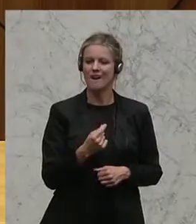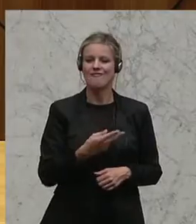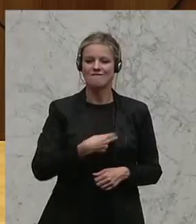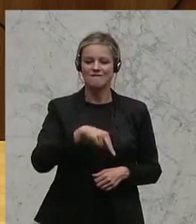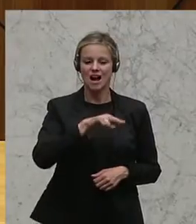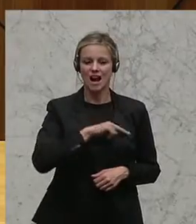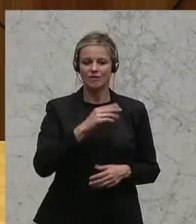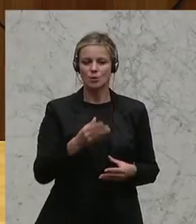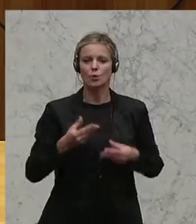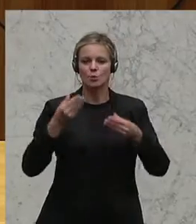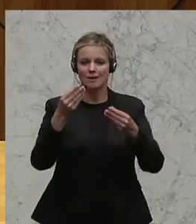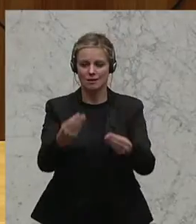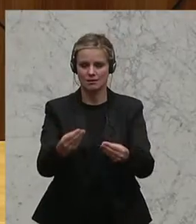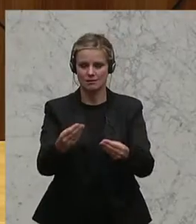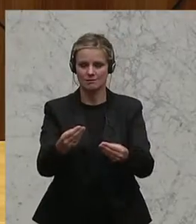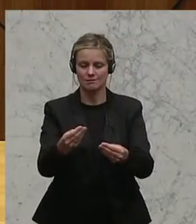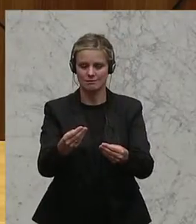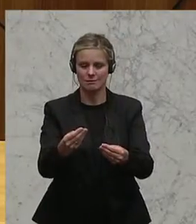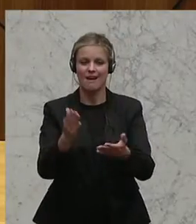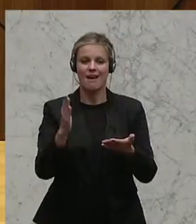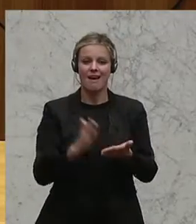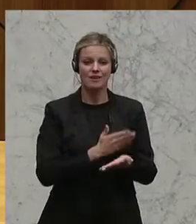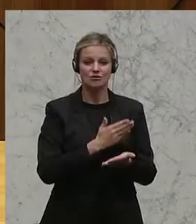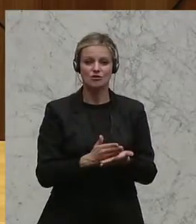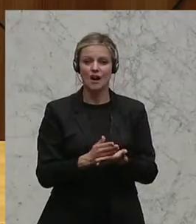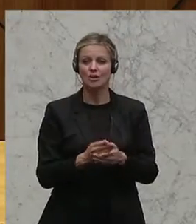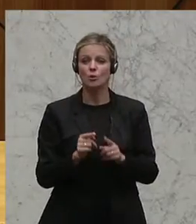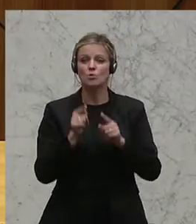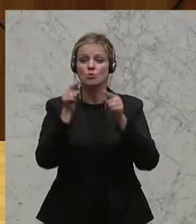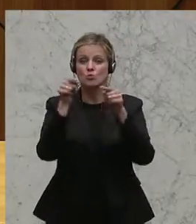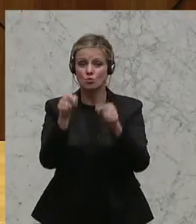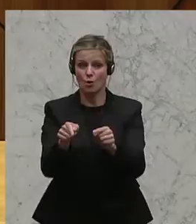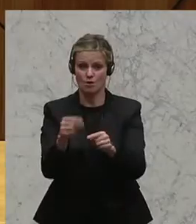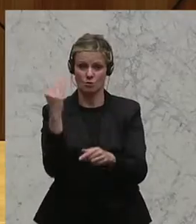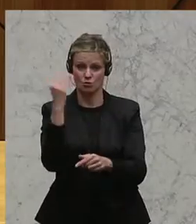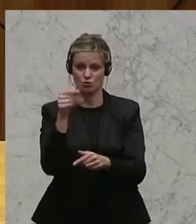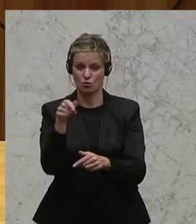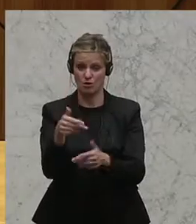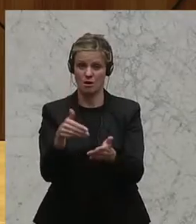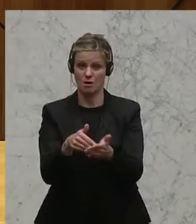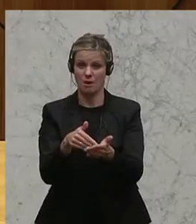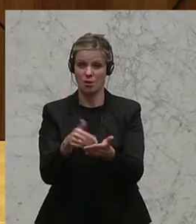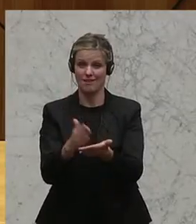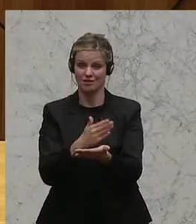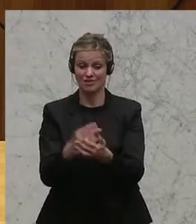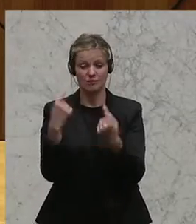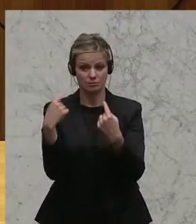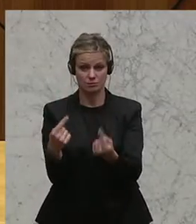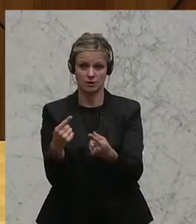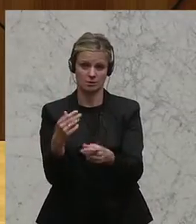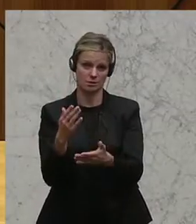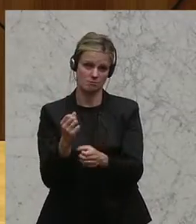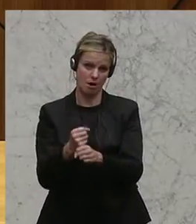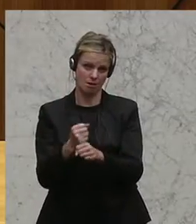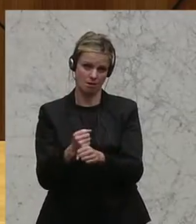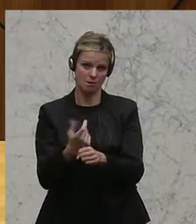Verantwortung, heißt Entscheidung dort zu treffen, wo sie anfällt, also direkt an den Schulen. Und diese Übertragung der